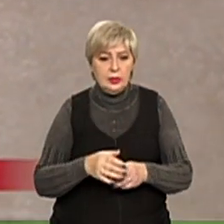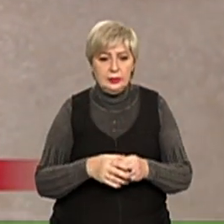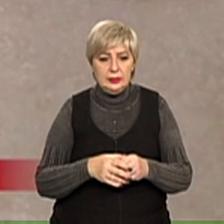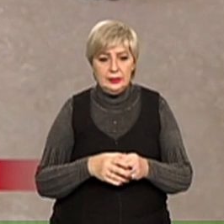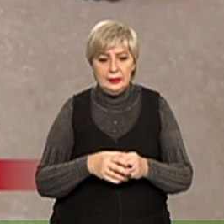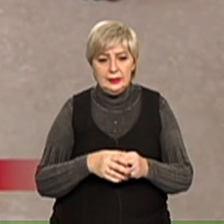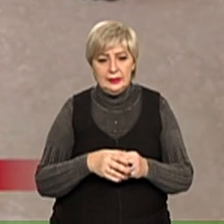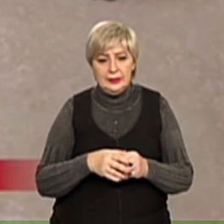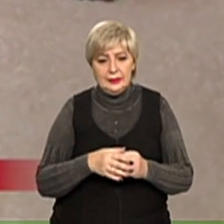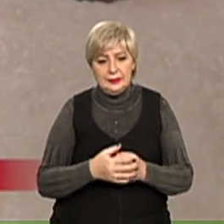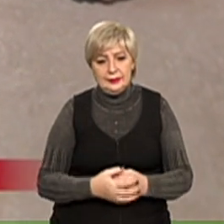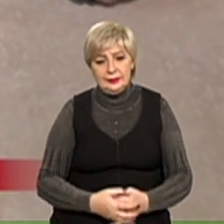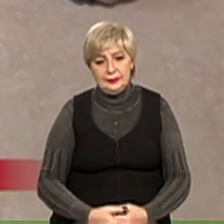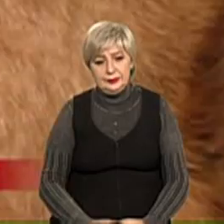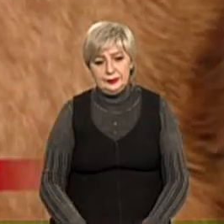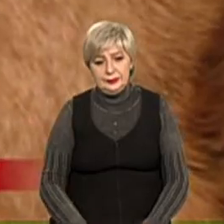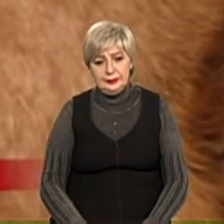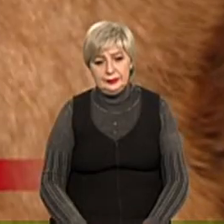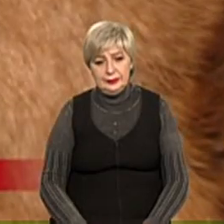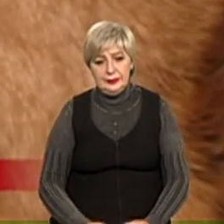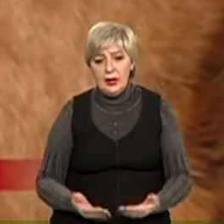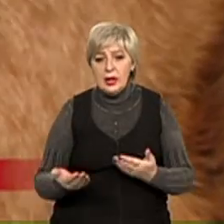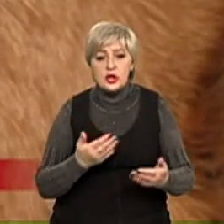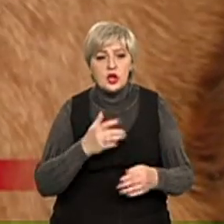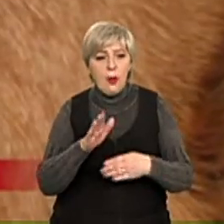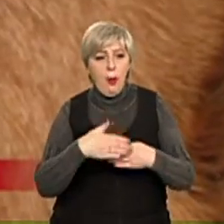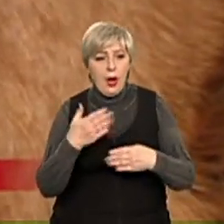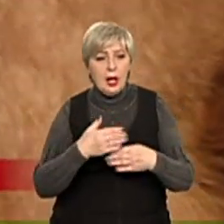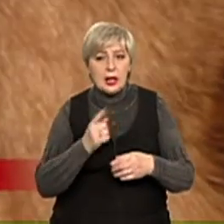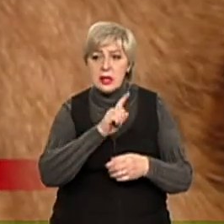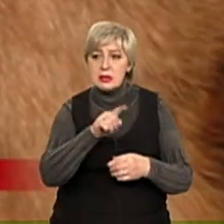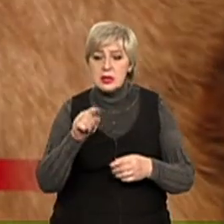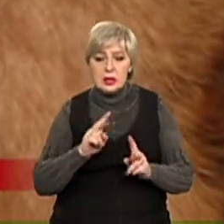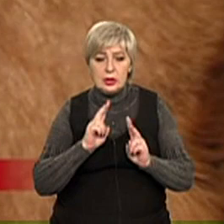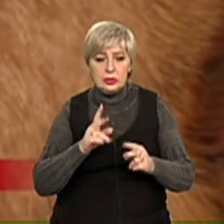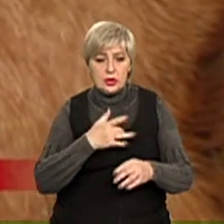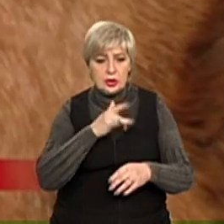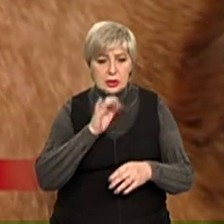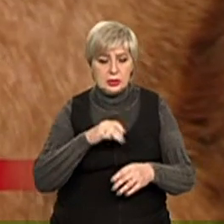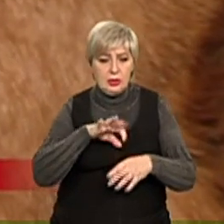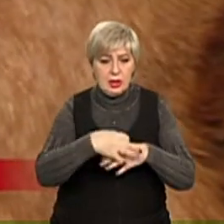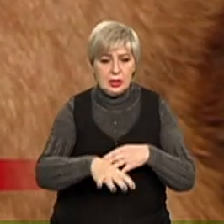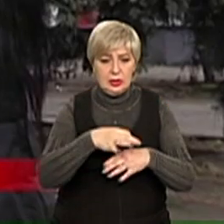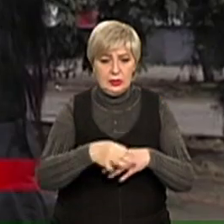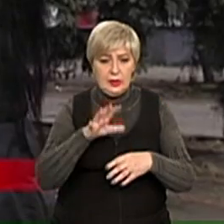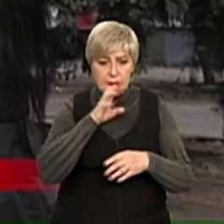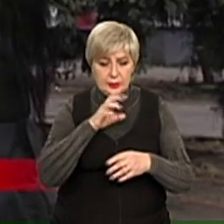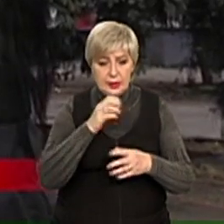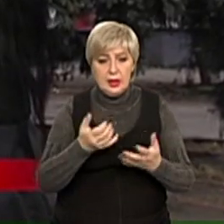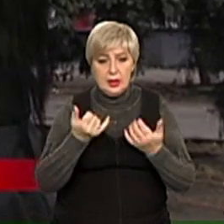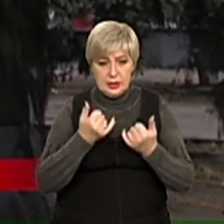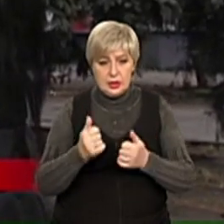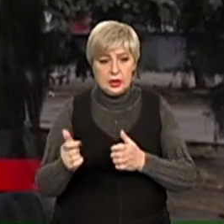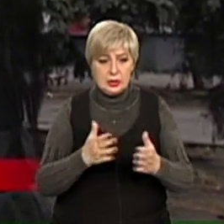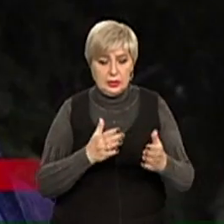хвостиком віляєш. Ти хвостиком віляєш. Чи покарають тих, хто жорстоко катував пса? Наразі